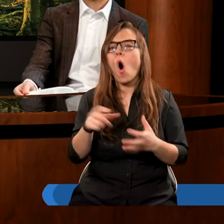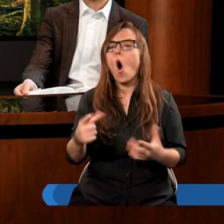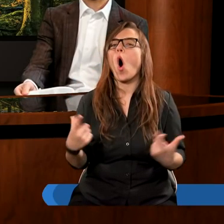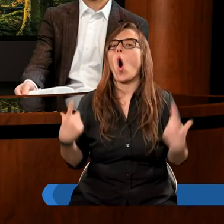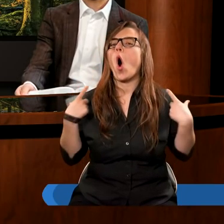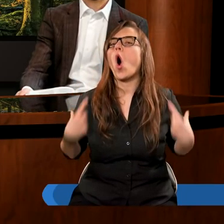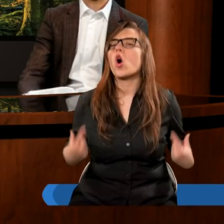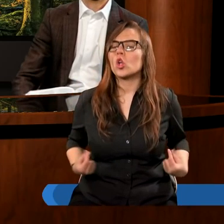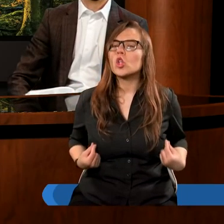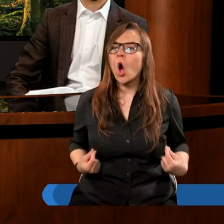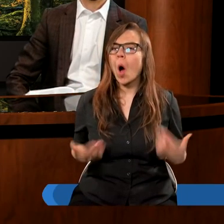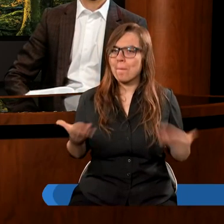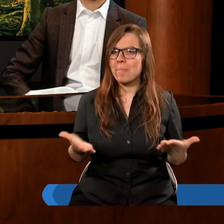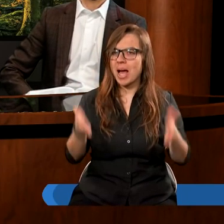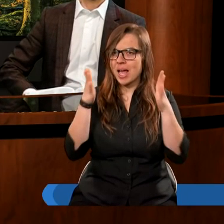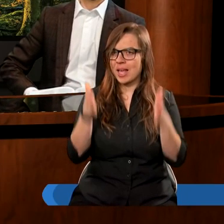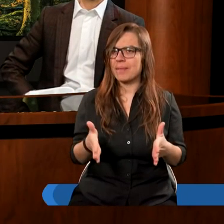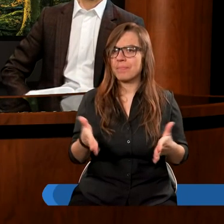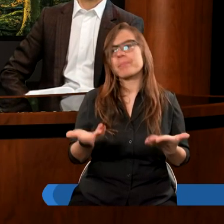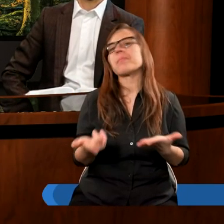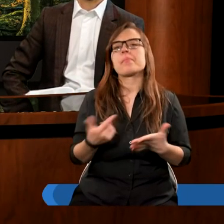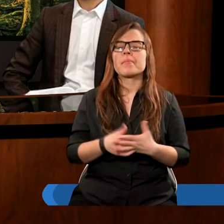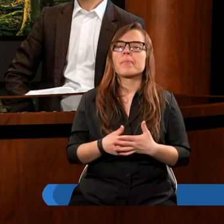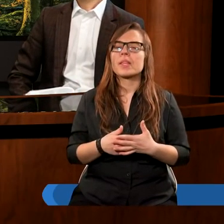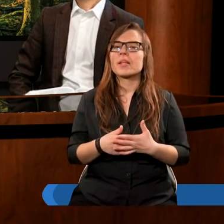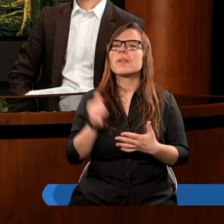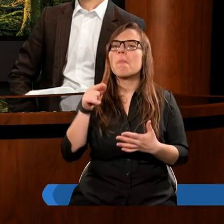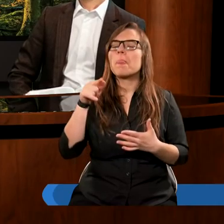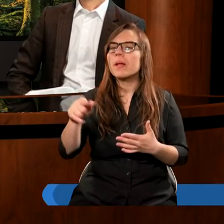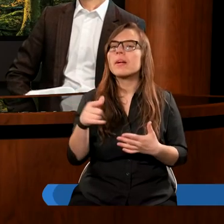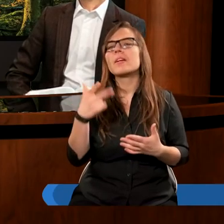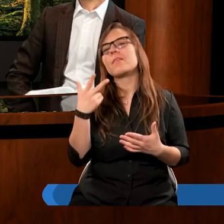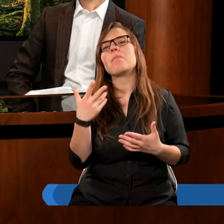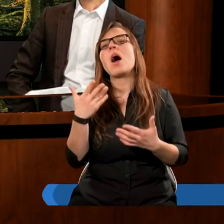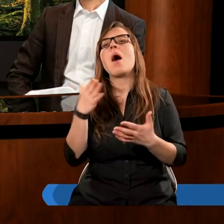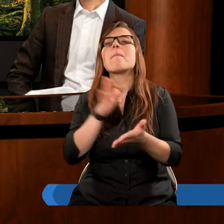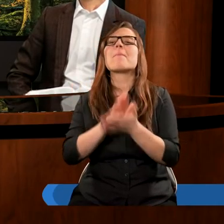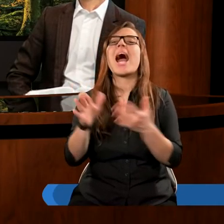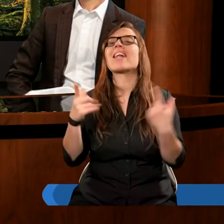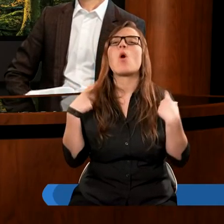że to nie może być jakiś byt nieosobowy,